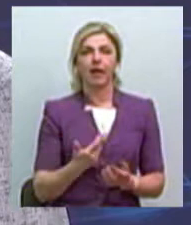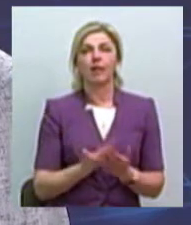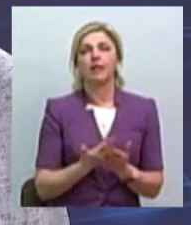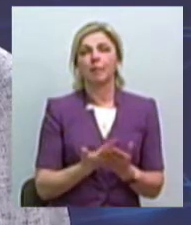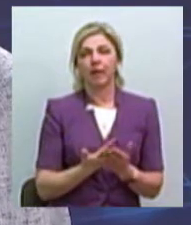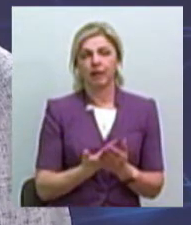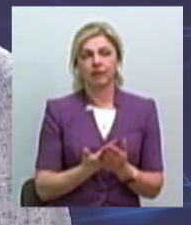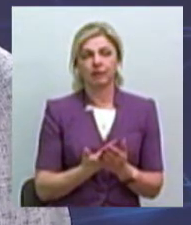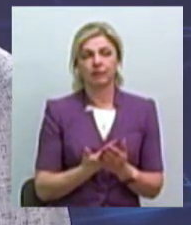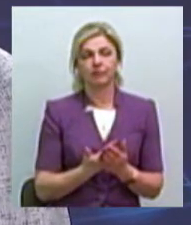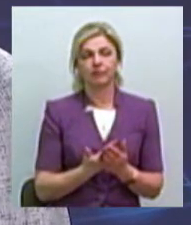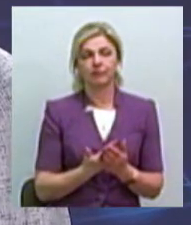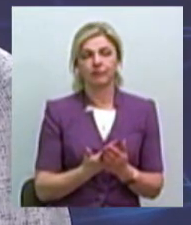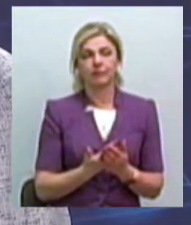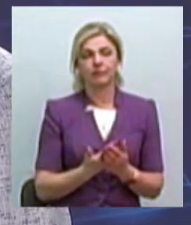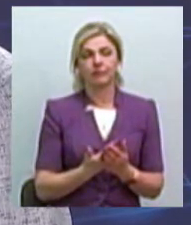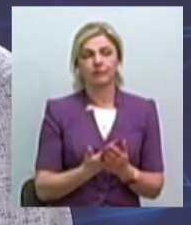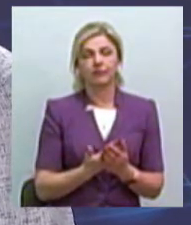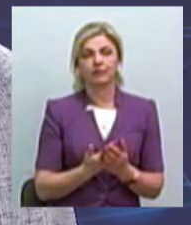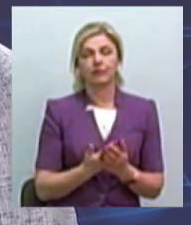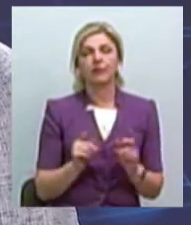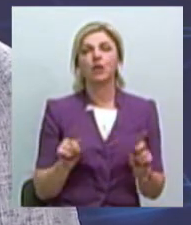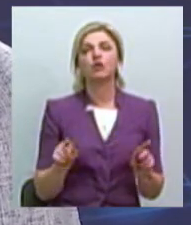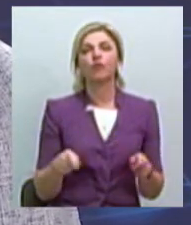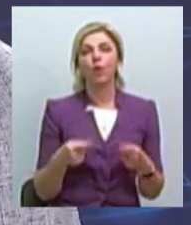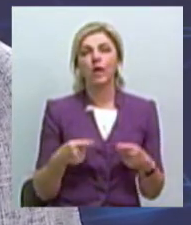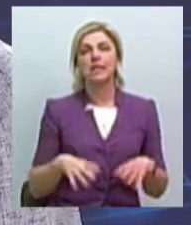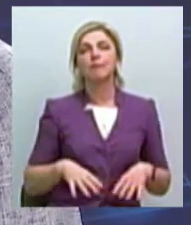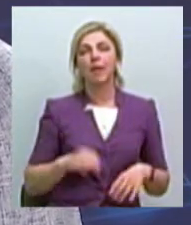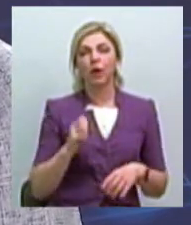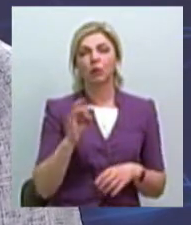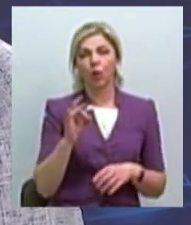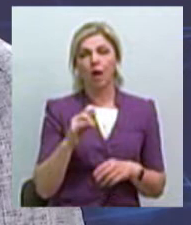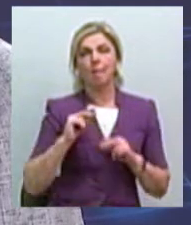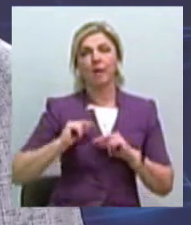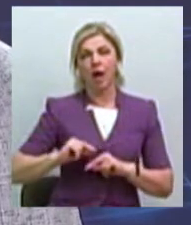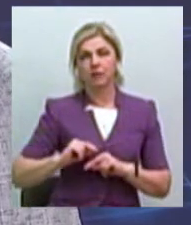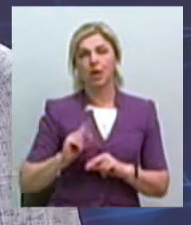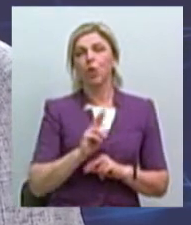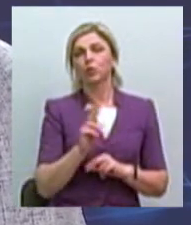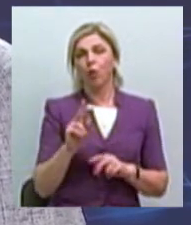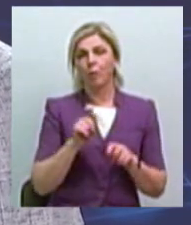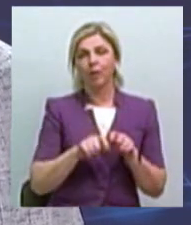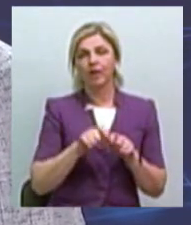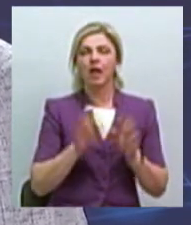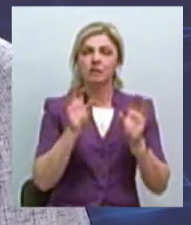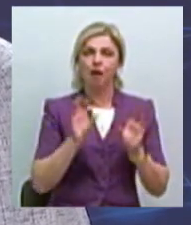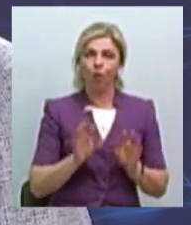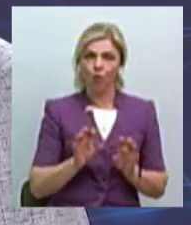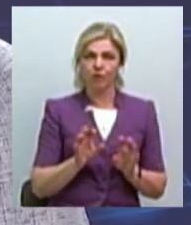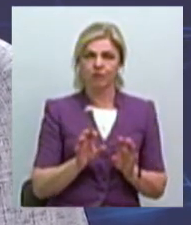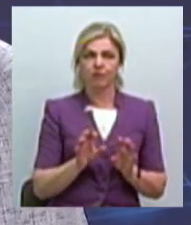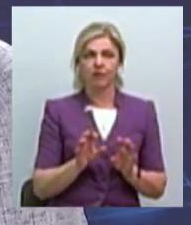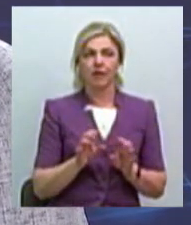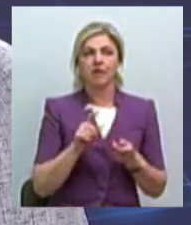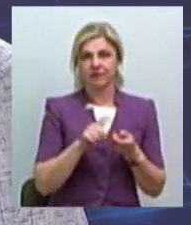коли зараз створюють інспектора з праці, який перевіряє законність в